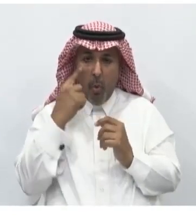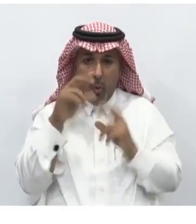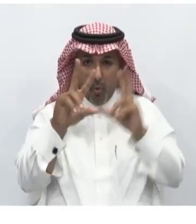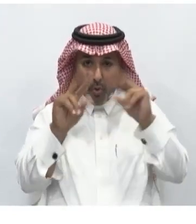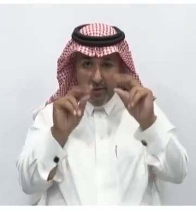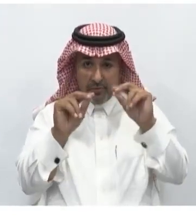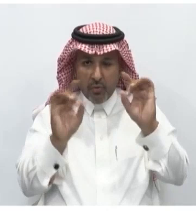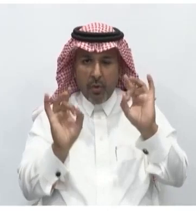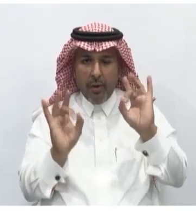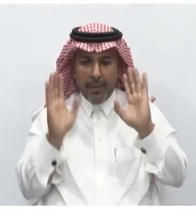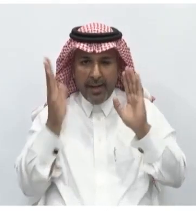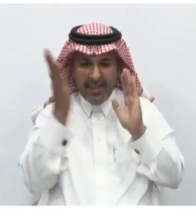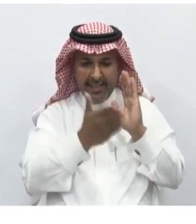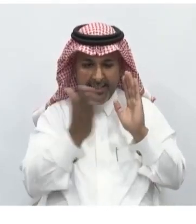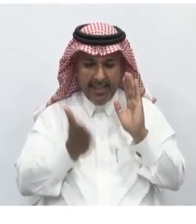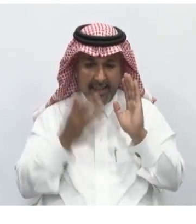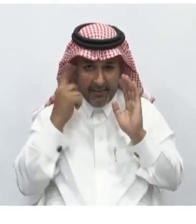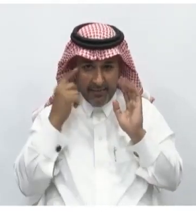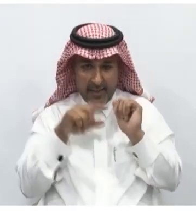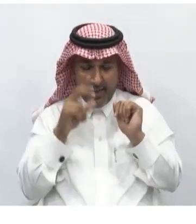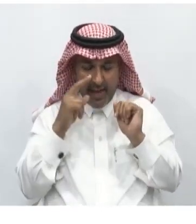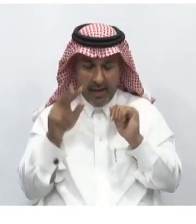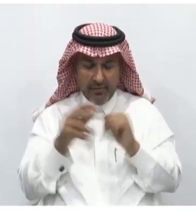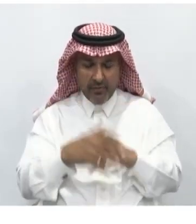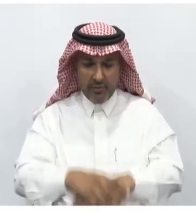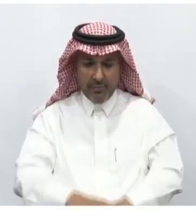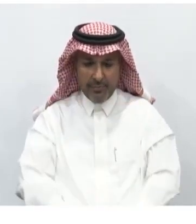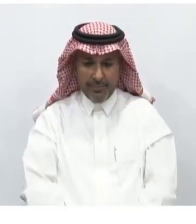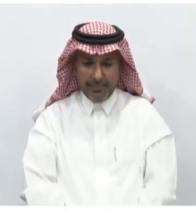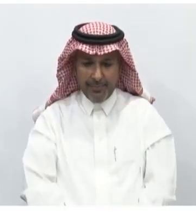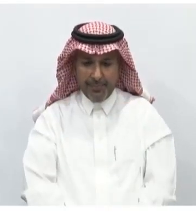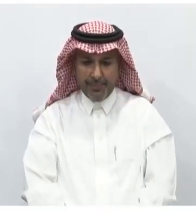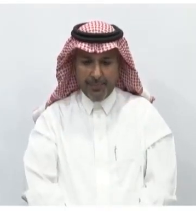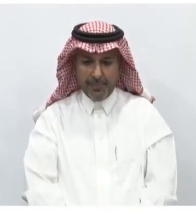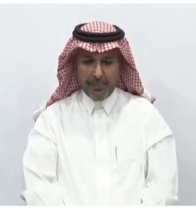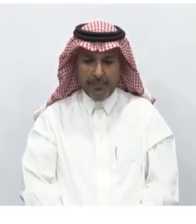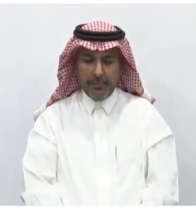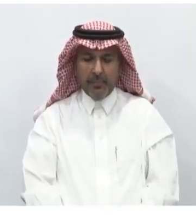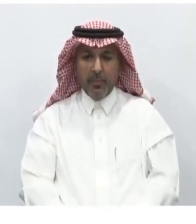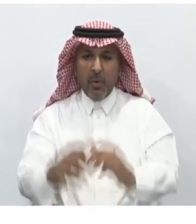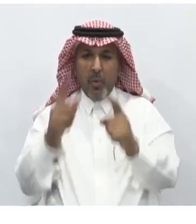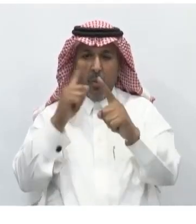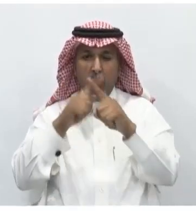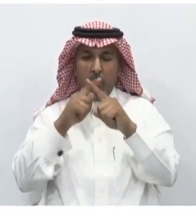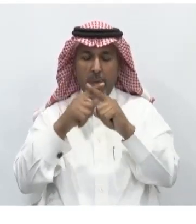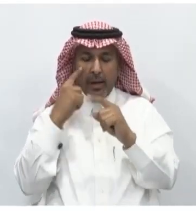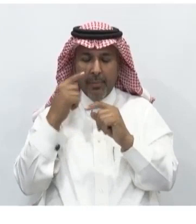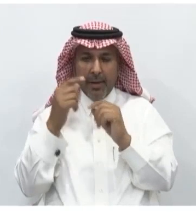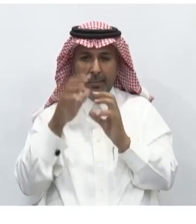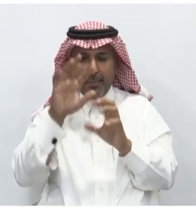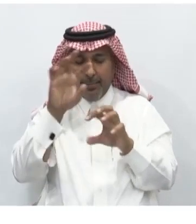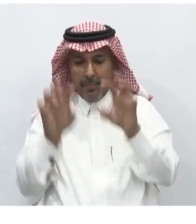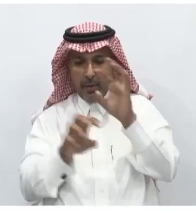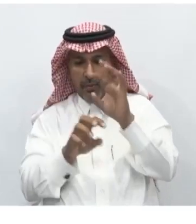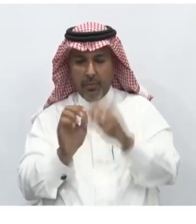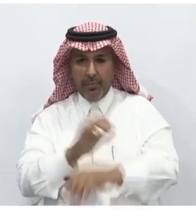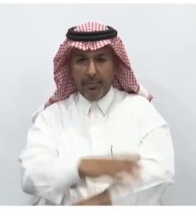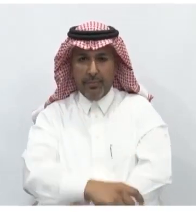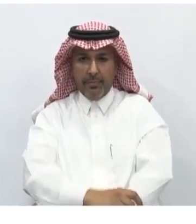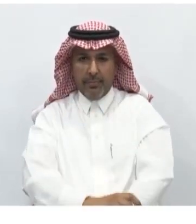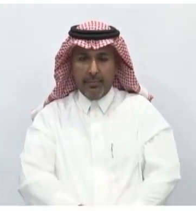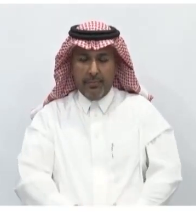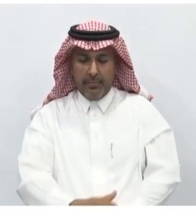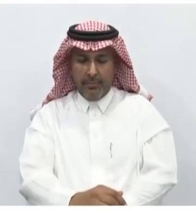النحاس بالتعويض بقيمة كتلة كبريتات النحاس مضروبًا في مقلوب الكتلة المولية.